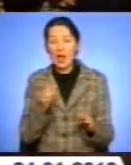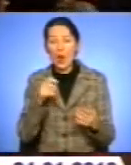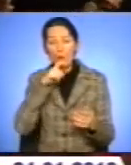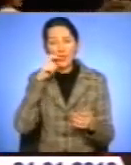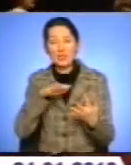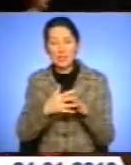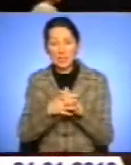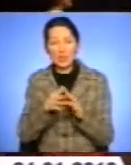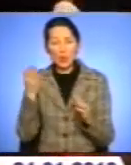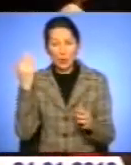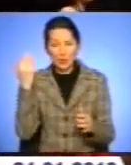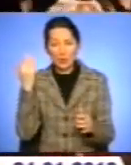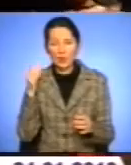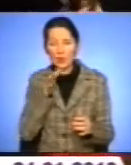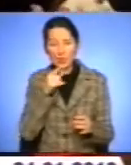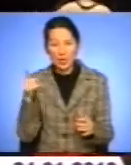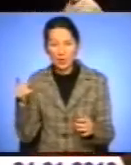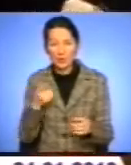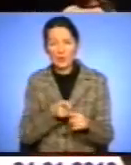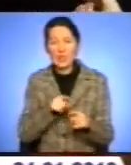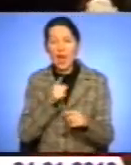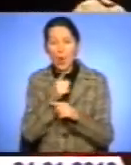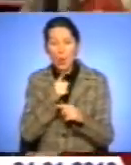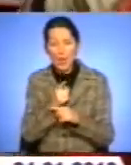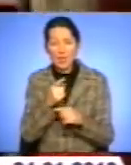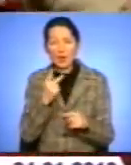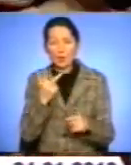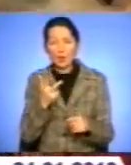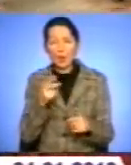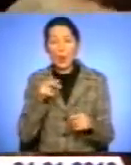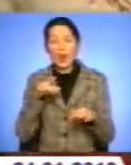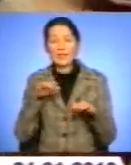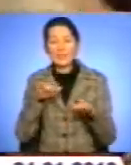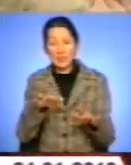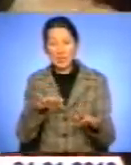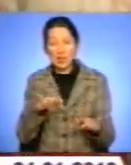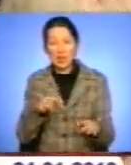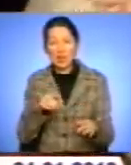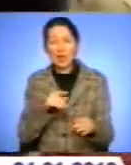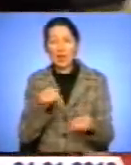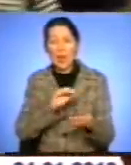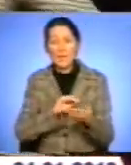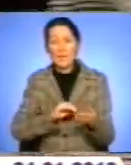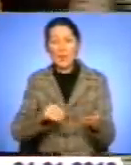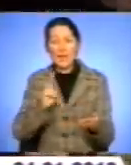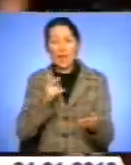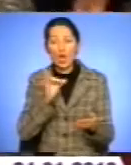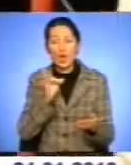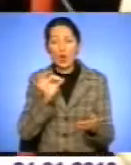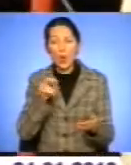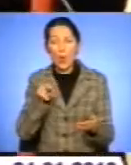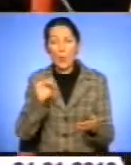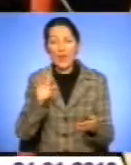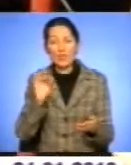«Жарт «Пошилися в дурні» українського драматурга Марка Кропивницького. Глядачів запросять поринути в атмосферу українського села